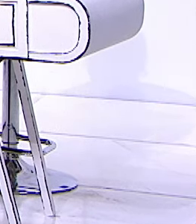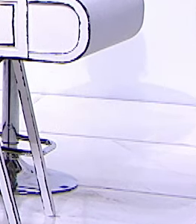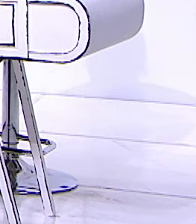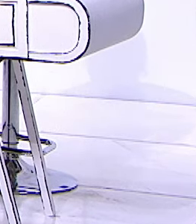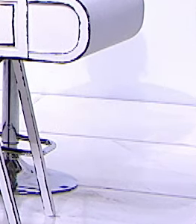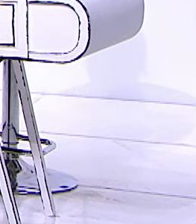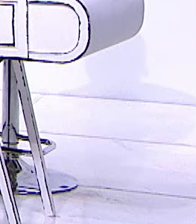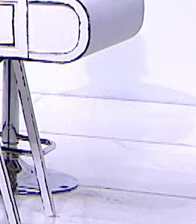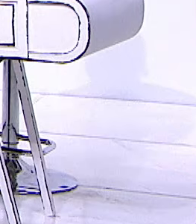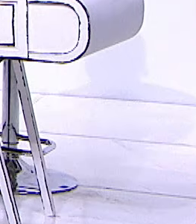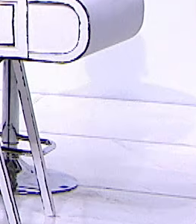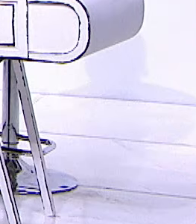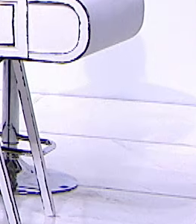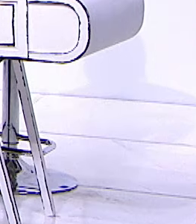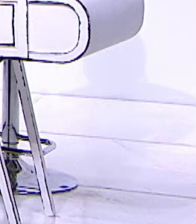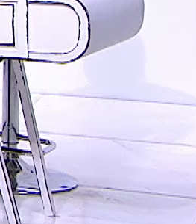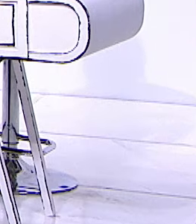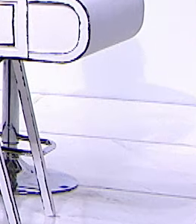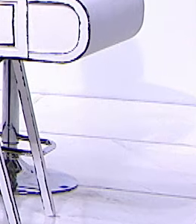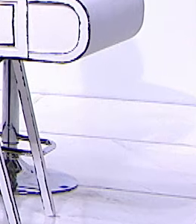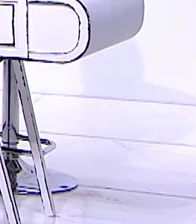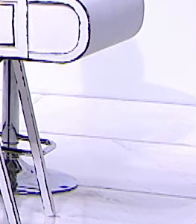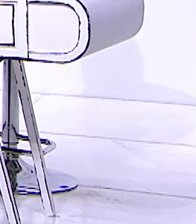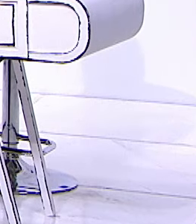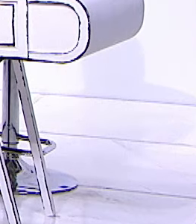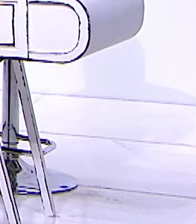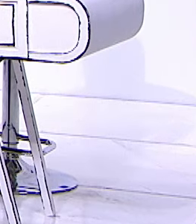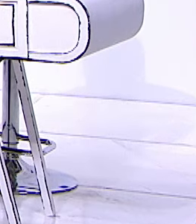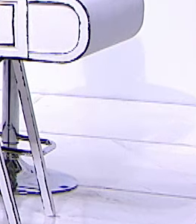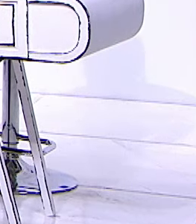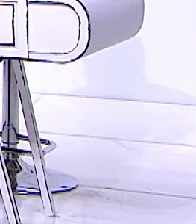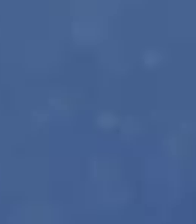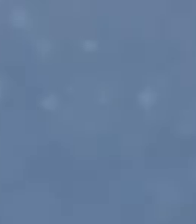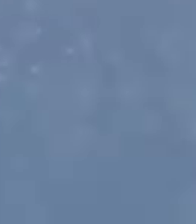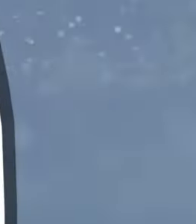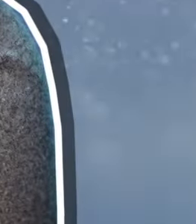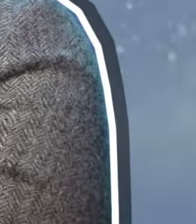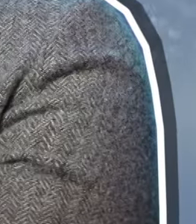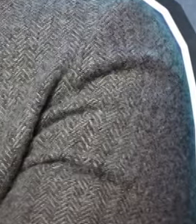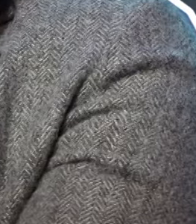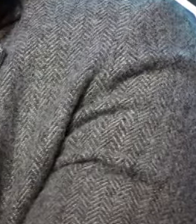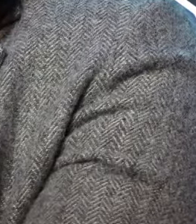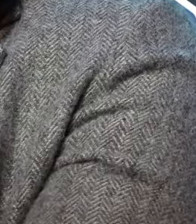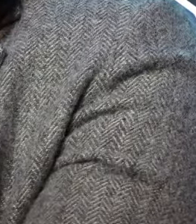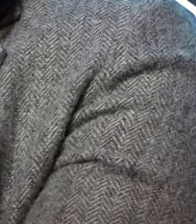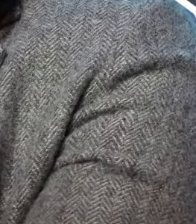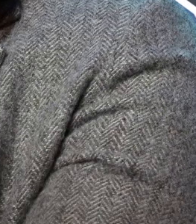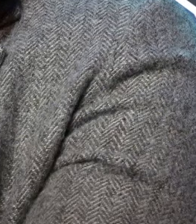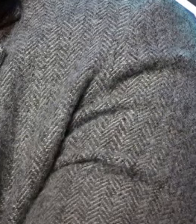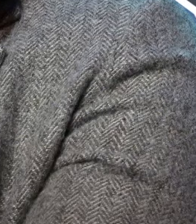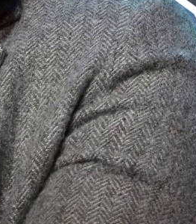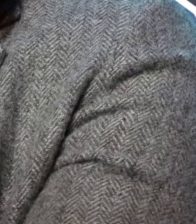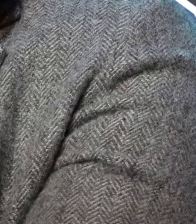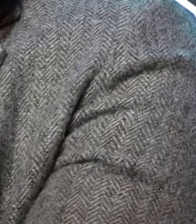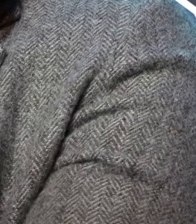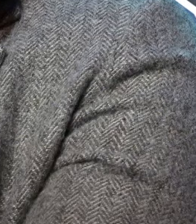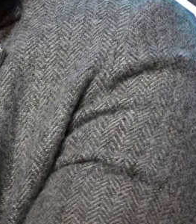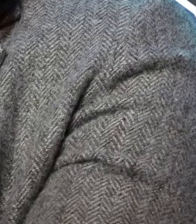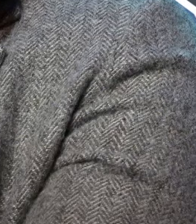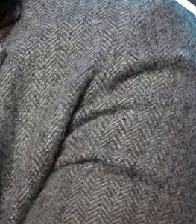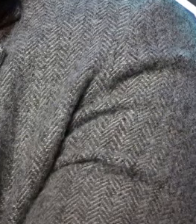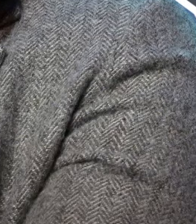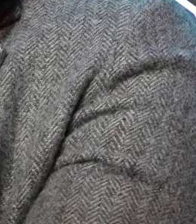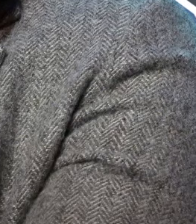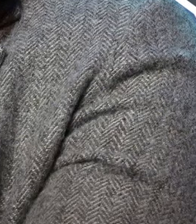댄스 스포츠와 케이팝을 결합한 뉴플 댄스 등이 대표적입니다 또 체육 프로그램 운영 기간 중